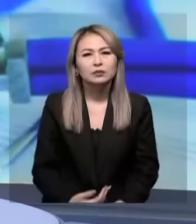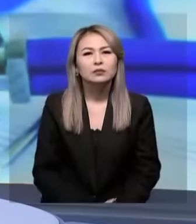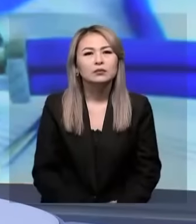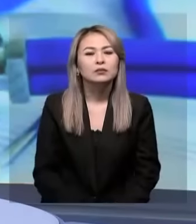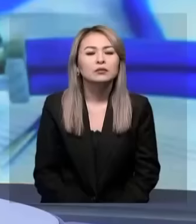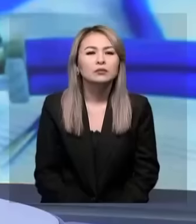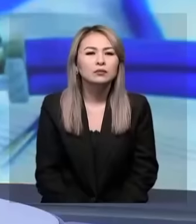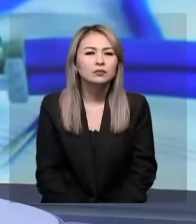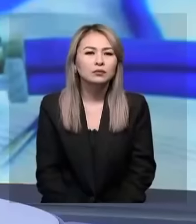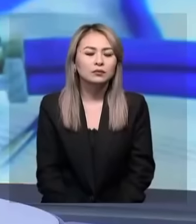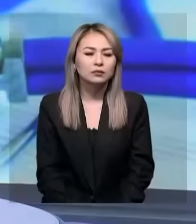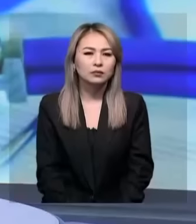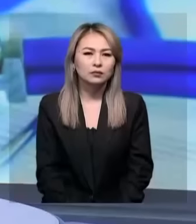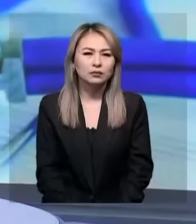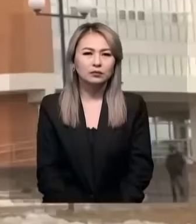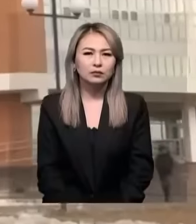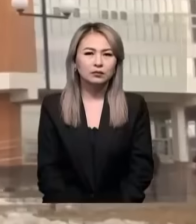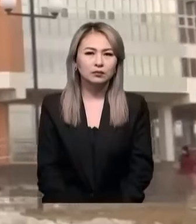Майдарбек Айтмұхамедұлы сұрап білді.